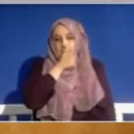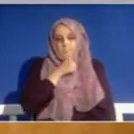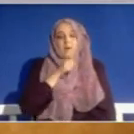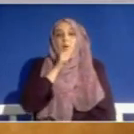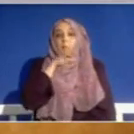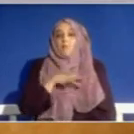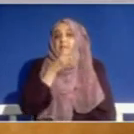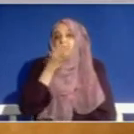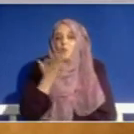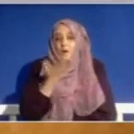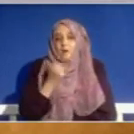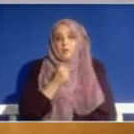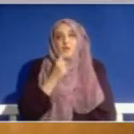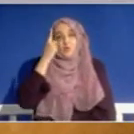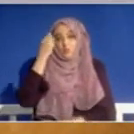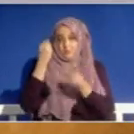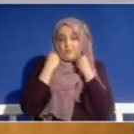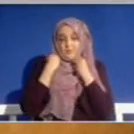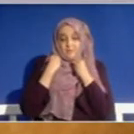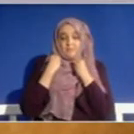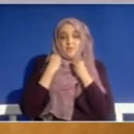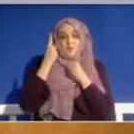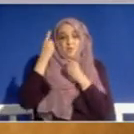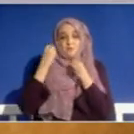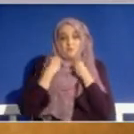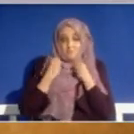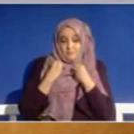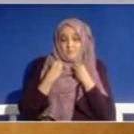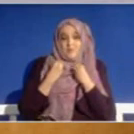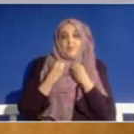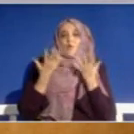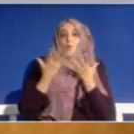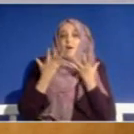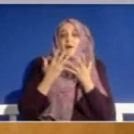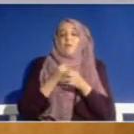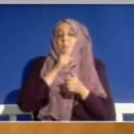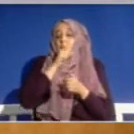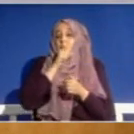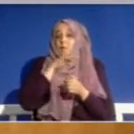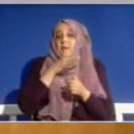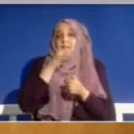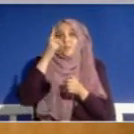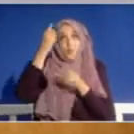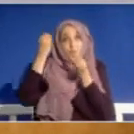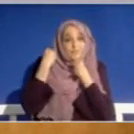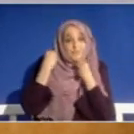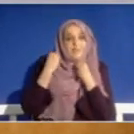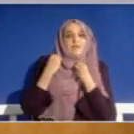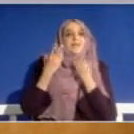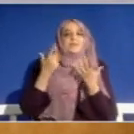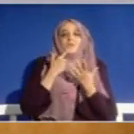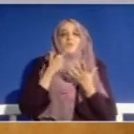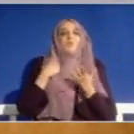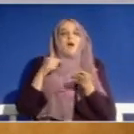قال علمني ربي أدبني ربي فأحسن تأديبي. ومما أدبه به ربه سبحانه عز وجل أن يعفو عن